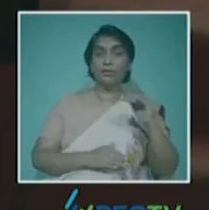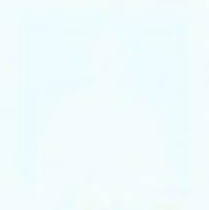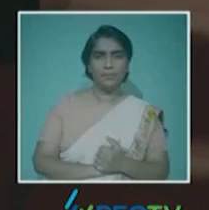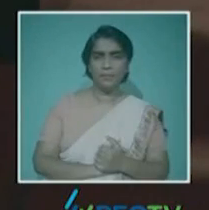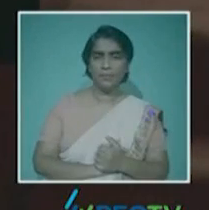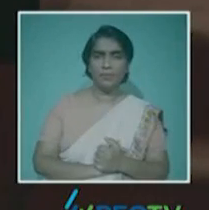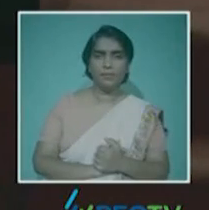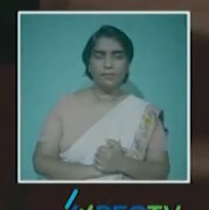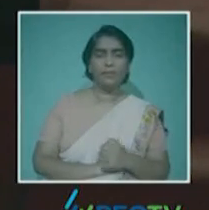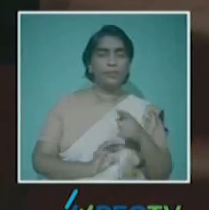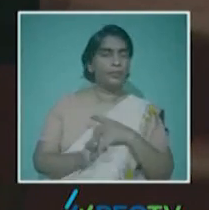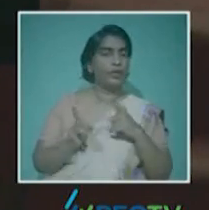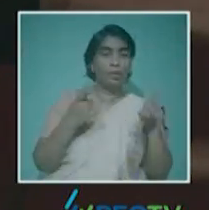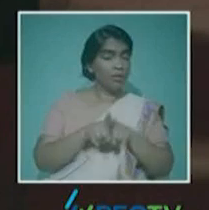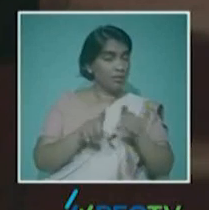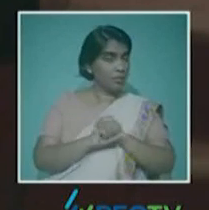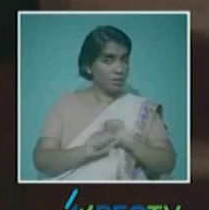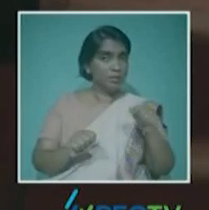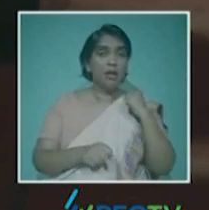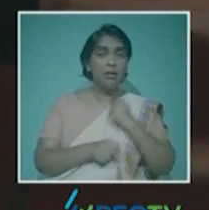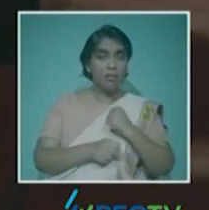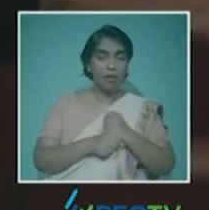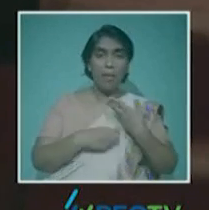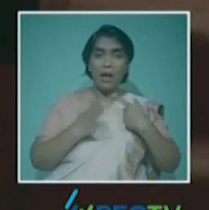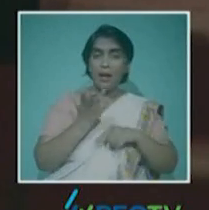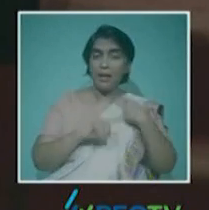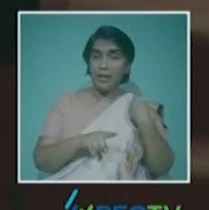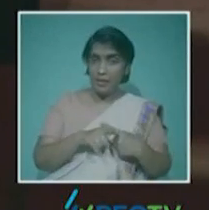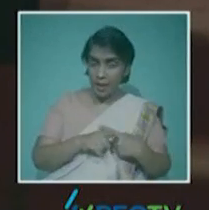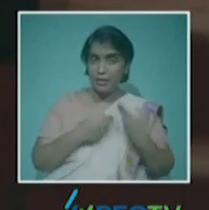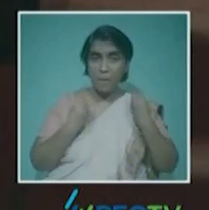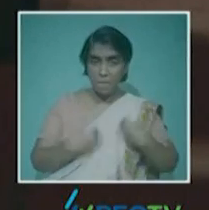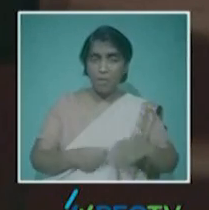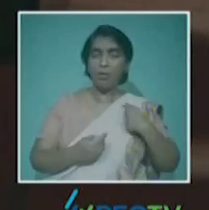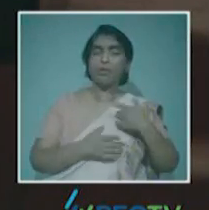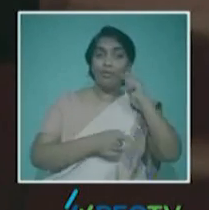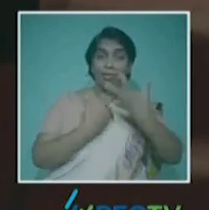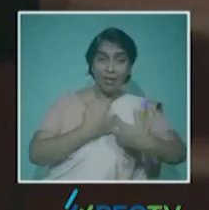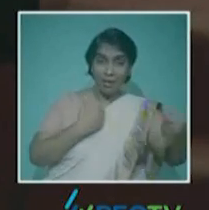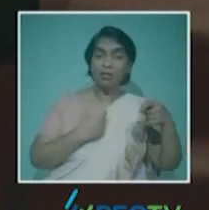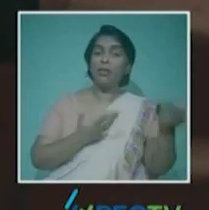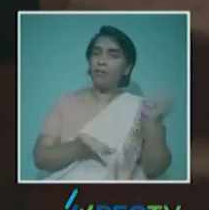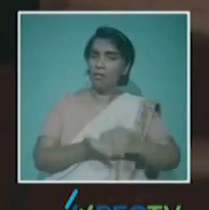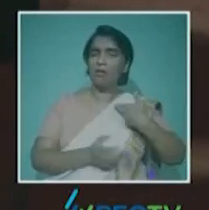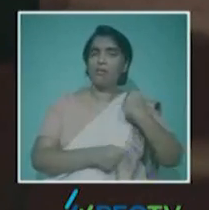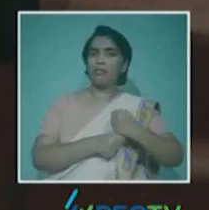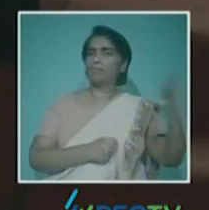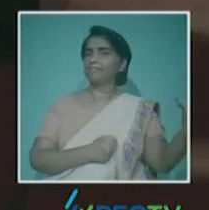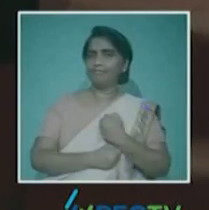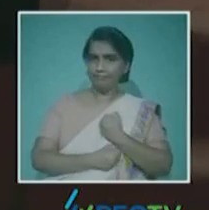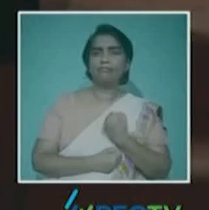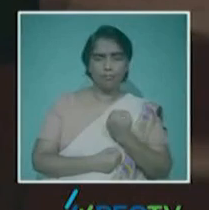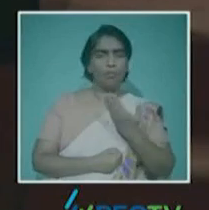කරලා තියෙනවා. මේ විගණකාධිපතිවරයාගේ වාර්තාවේ රජය කැප කළ බදු ආදායම තම අත රඳවාගත් පාර්ශ්වයන්ගෙන් නැවත රජයට අය කර ගැනීමේ